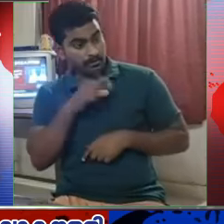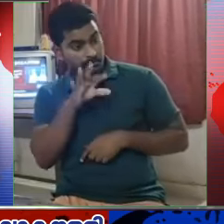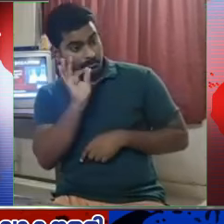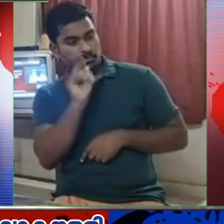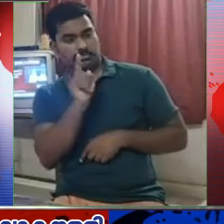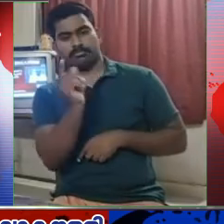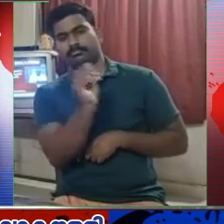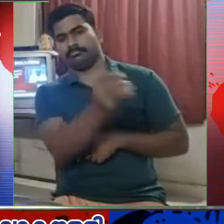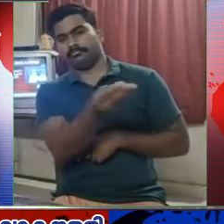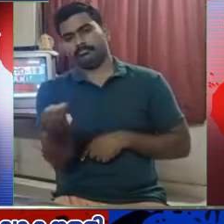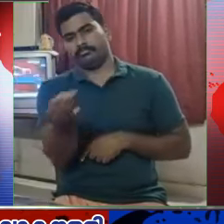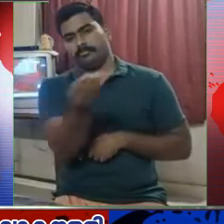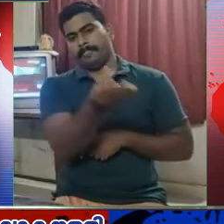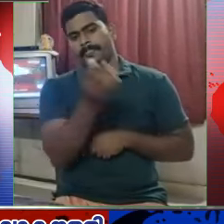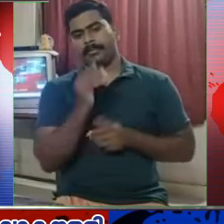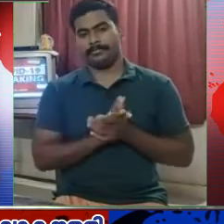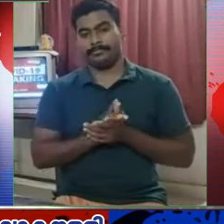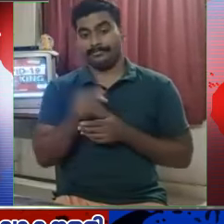ഭക്ഷണം കൊടുക്കാൻ പറ്റൂ.